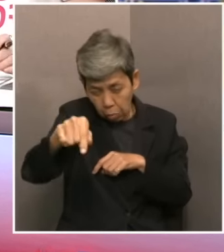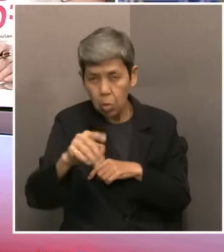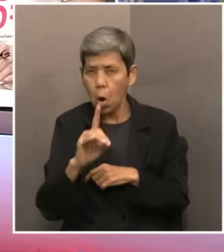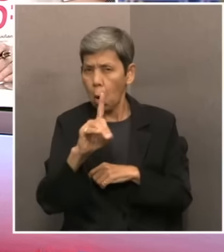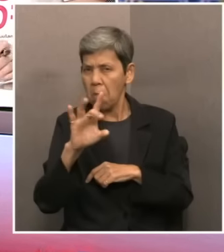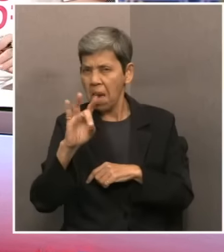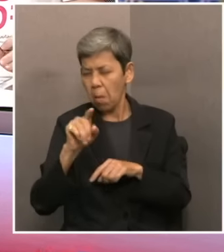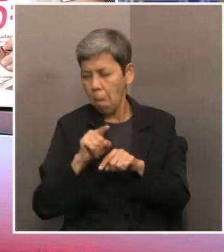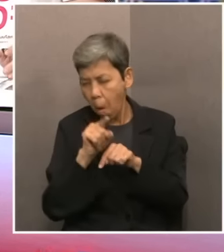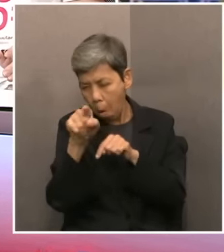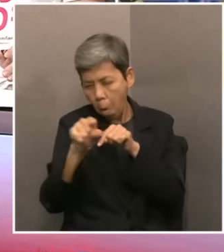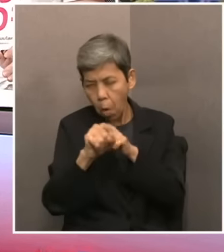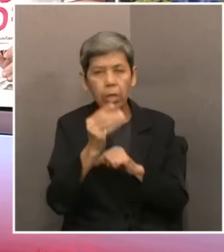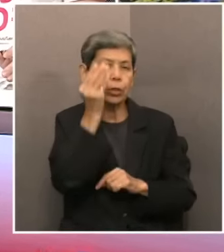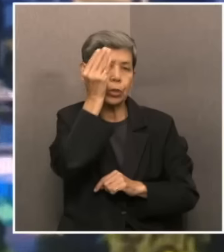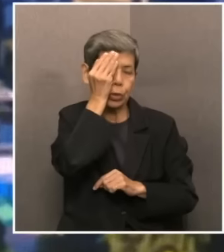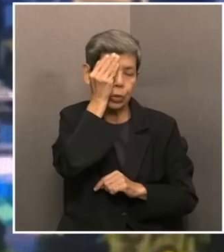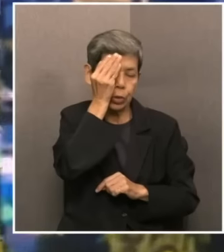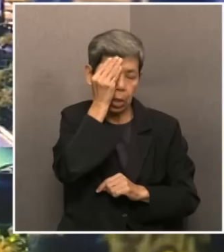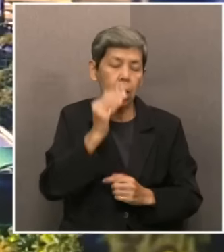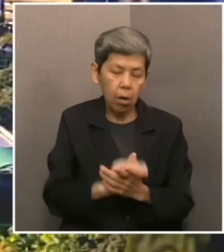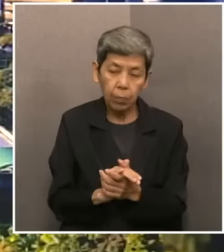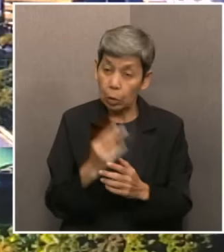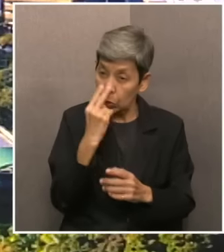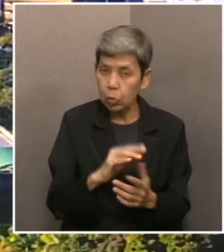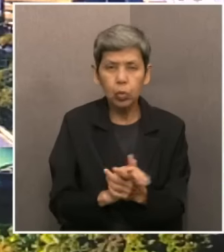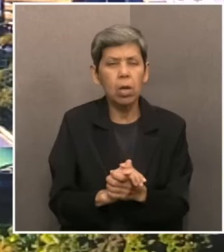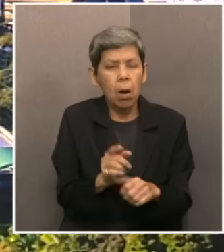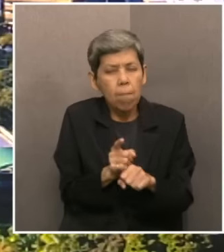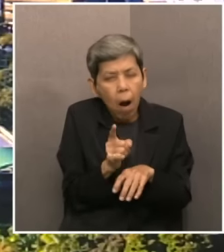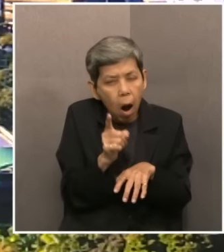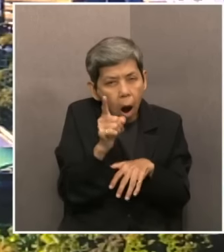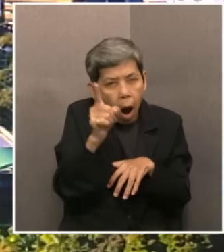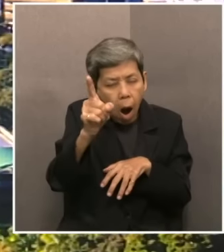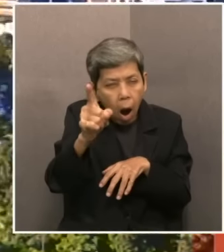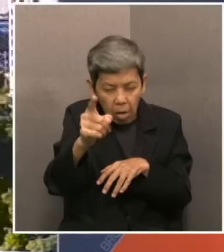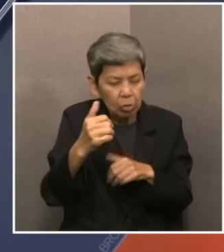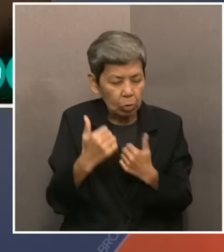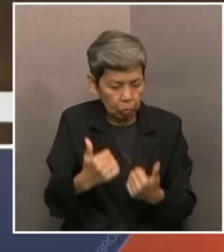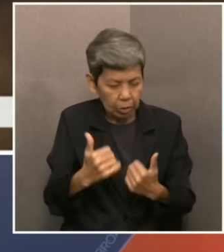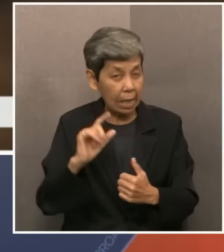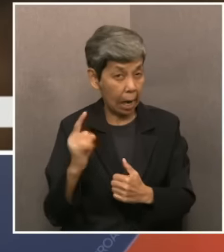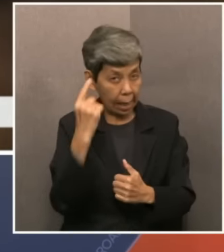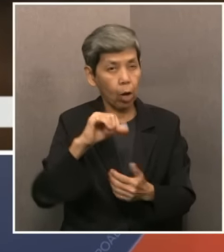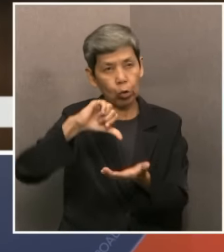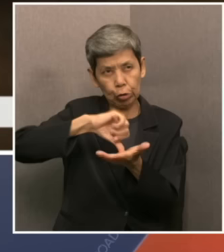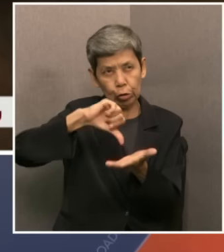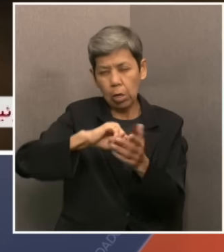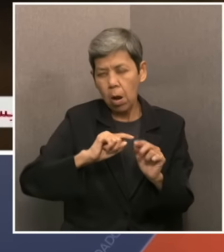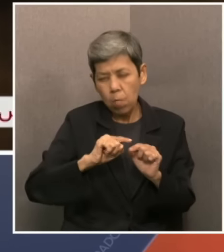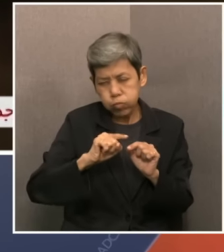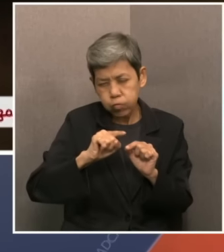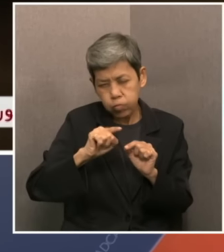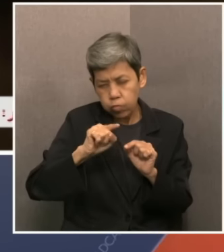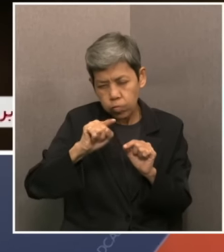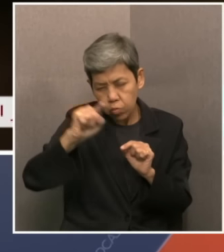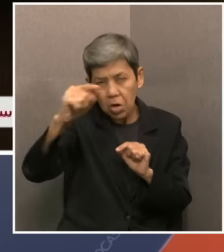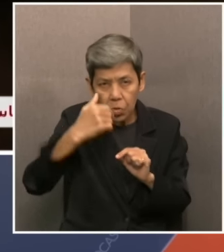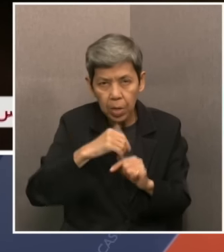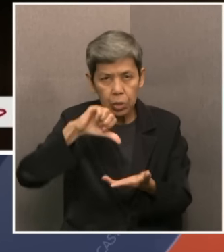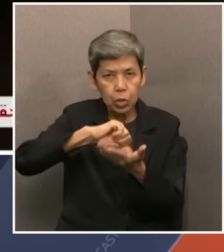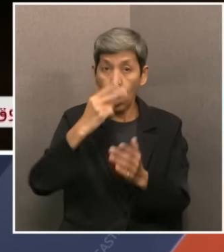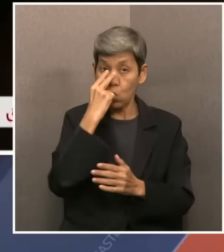180ลูกโจมตีอิสราเอลค่ะซึ่งเป็นการใช้ขีปนาวุธเหนือเสียงเป็นครั้งแรกเลยนะคะความเร็วเหนือเสียงซึ่งสื่ออิหร่านก็มีการเปิด